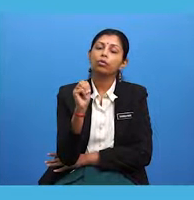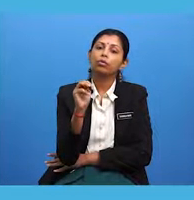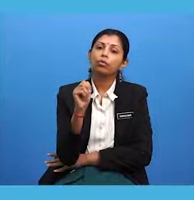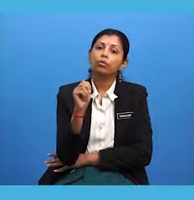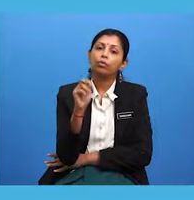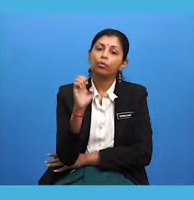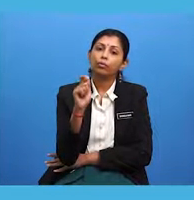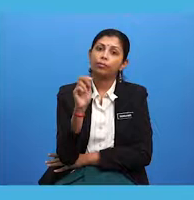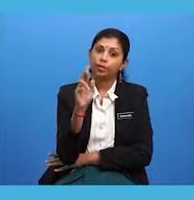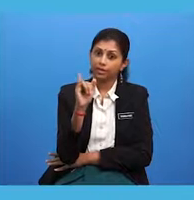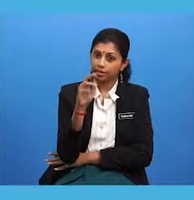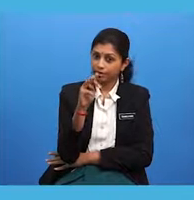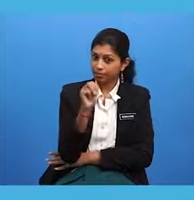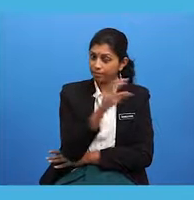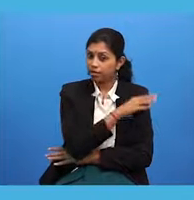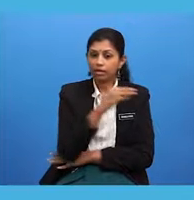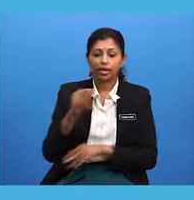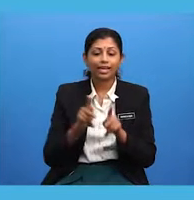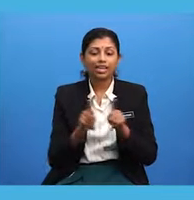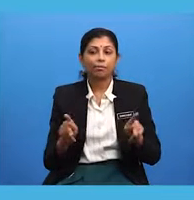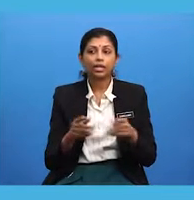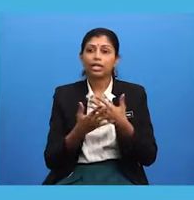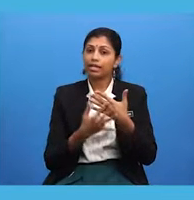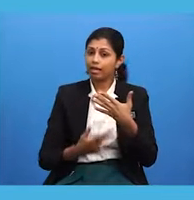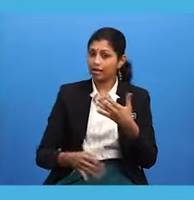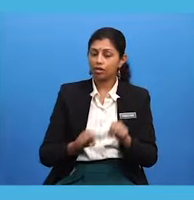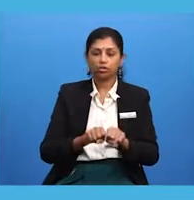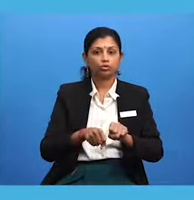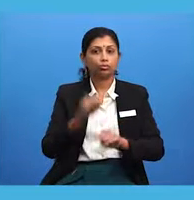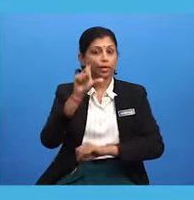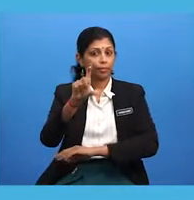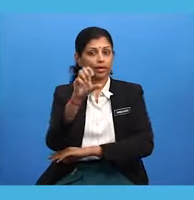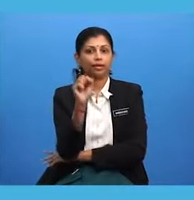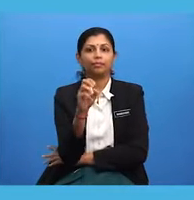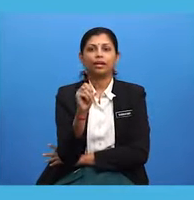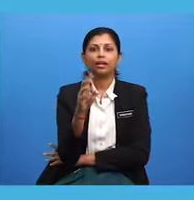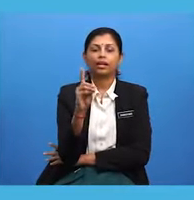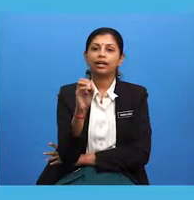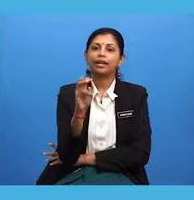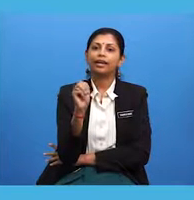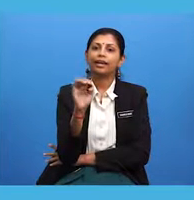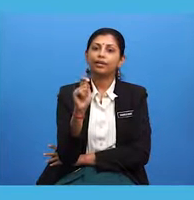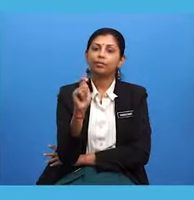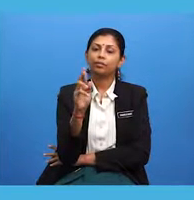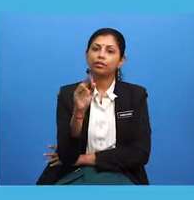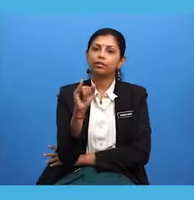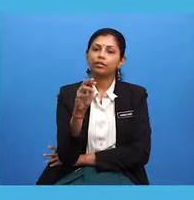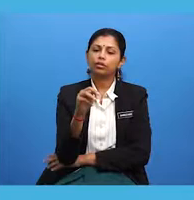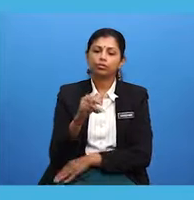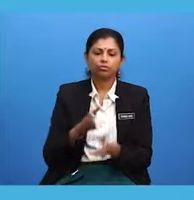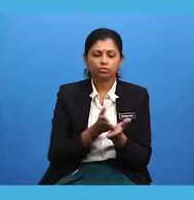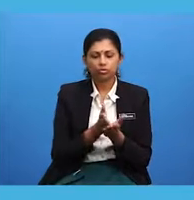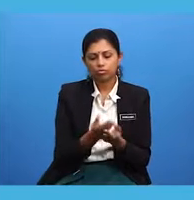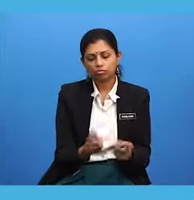dan kapilari darah supaya penebalan endometrium tu terus berlaku